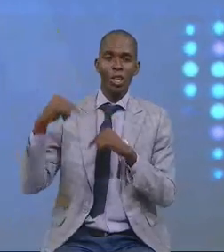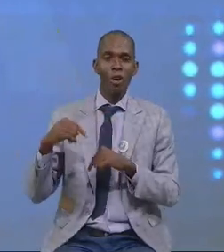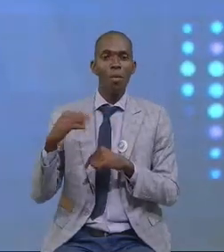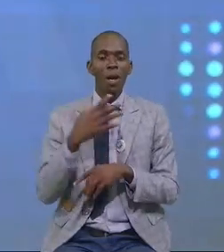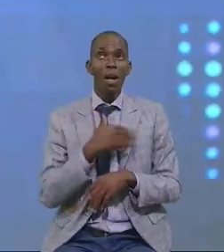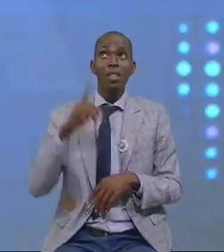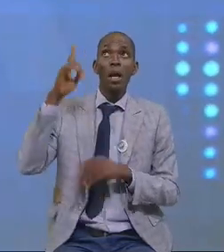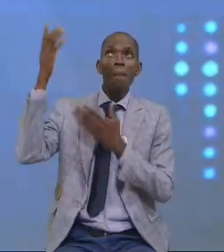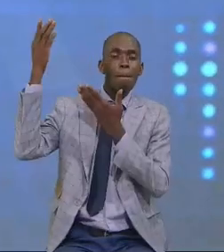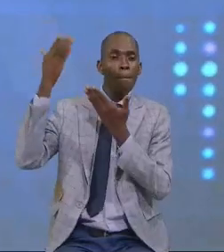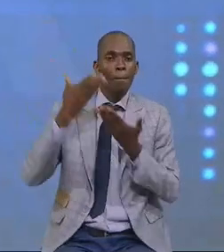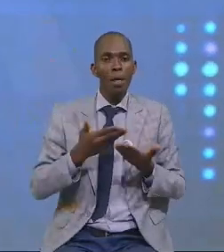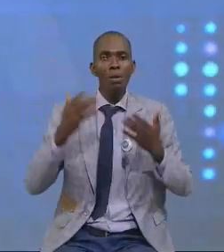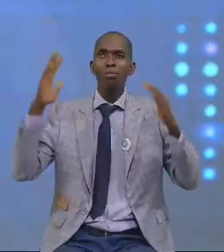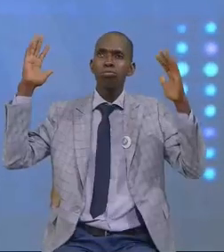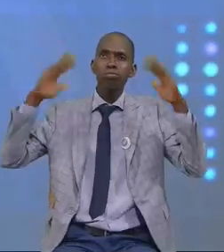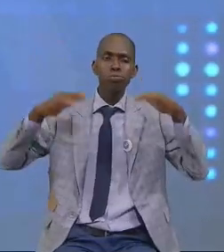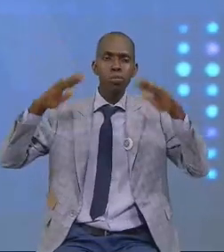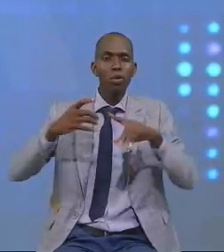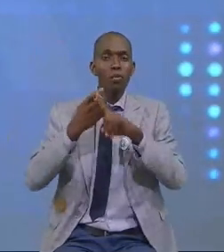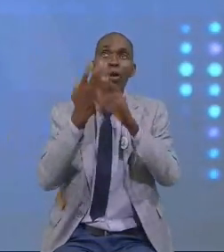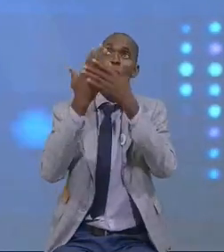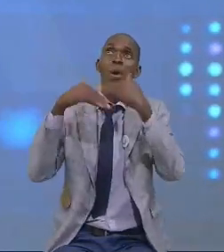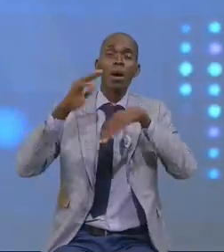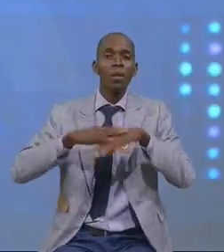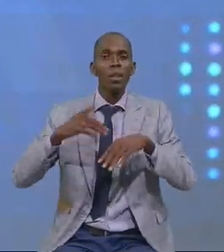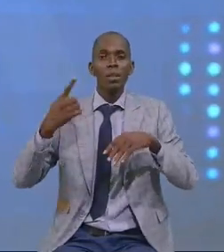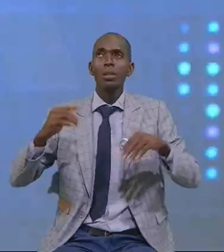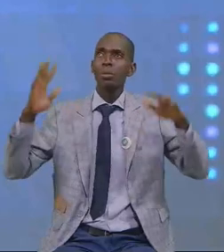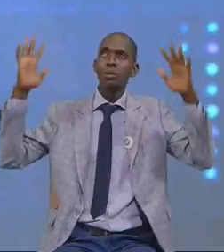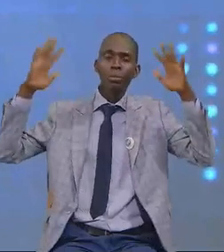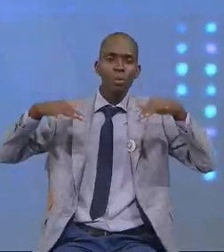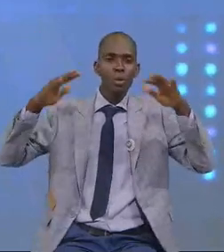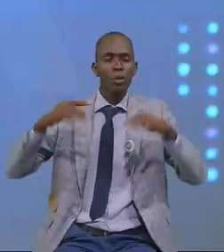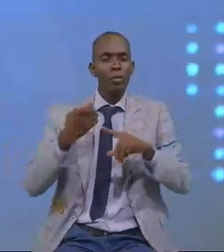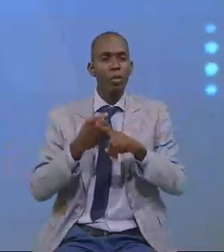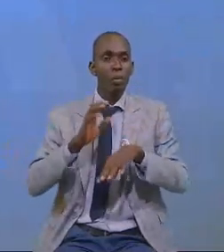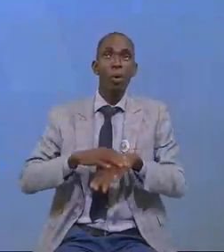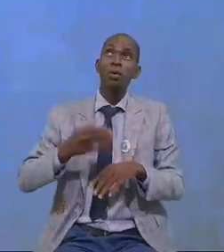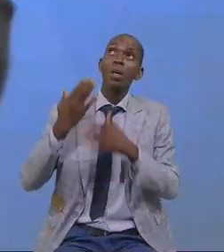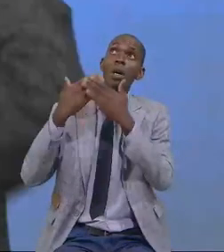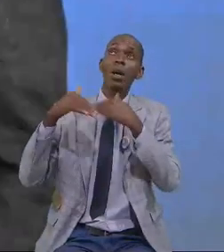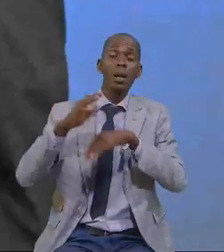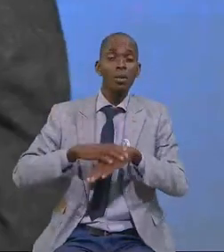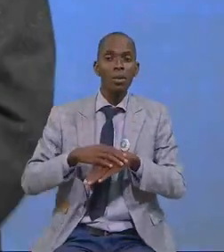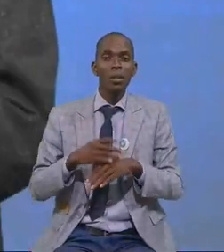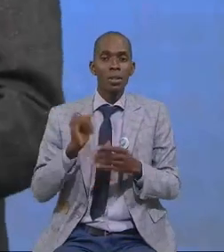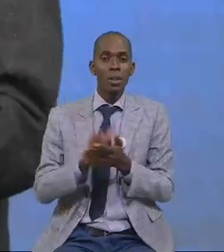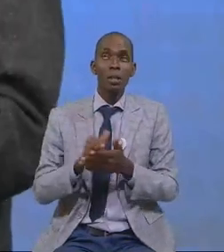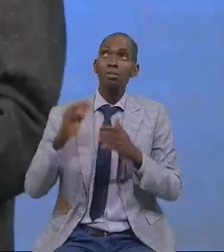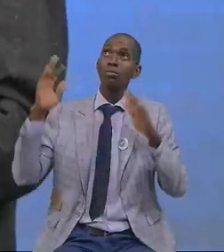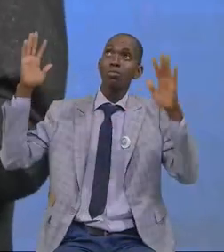apporté la pluie qui vient du ciel, la pluie qui vient d'en haut, la pluie qui